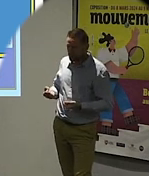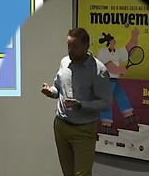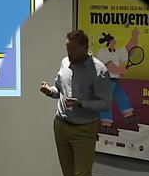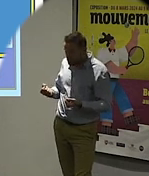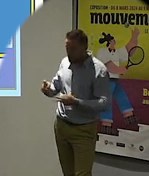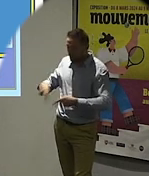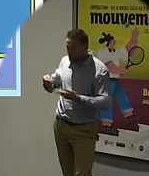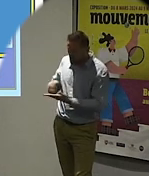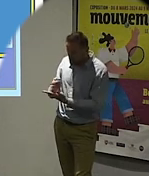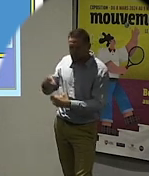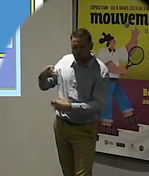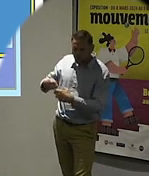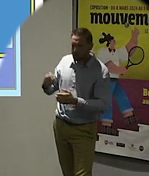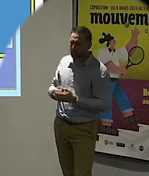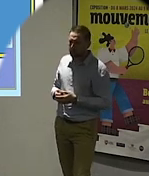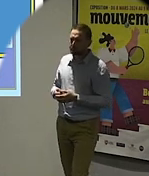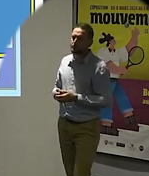Et donc en fait, il a pu.